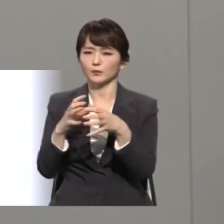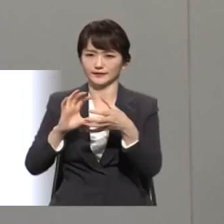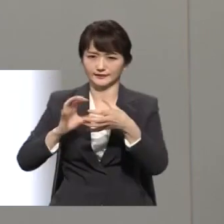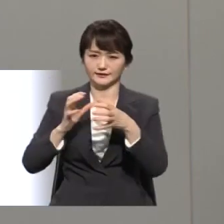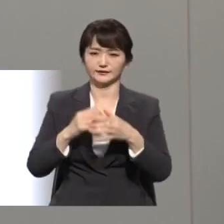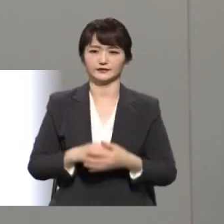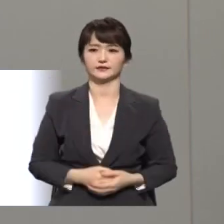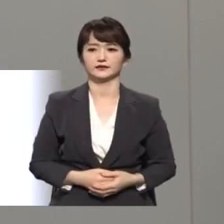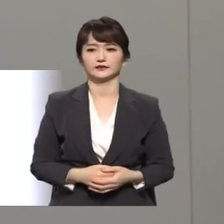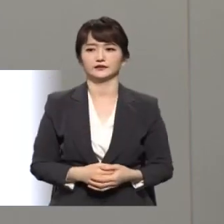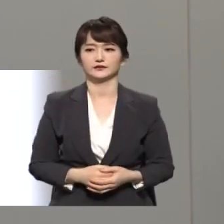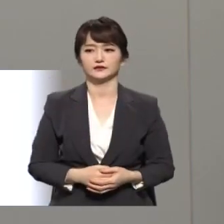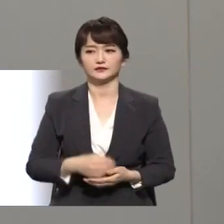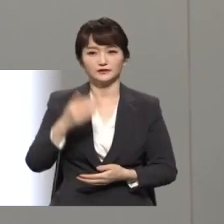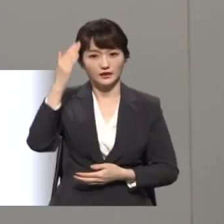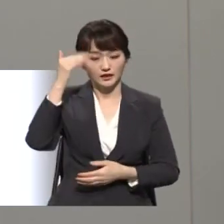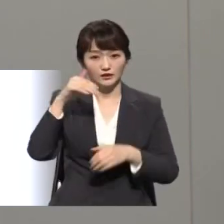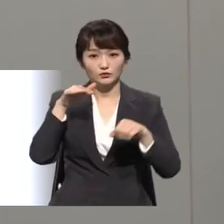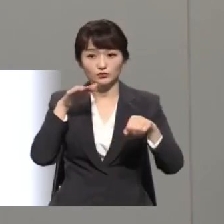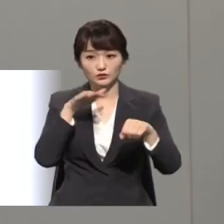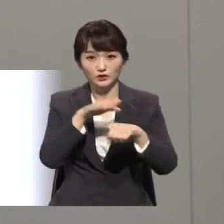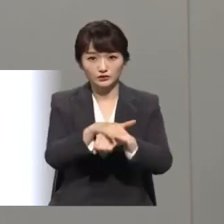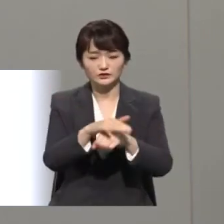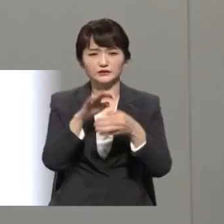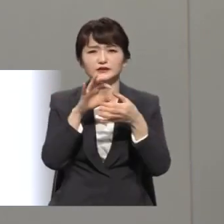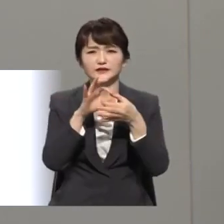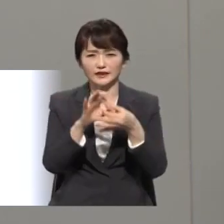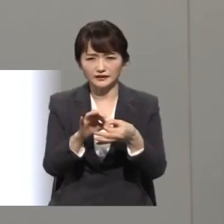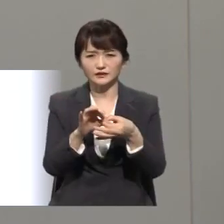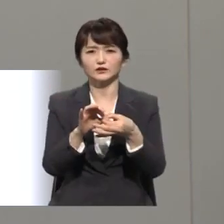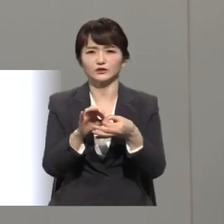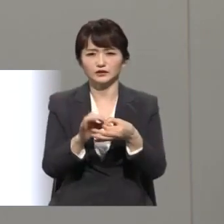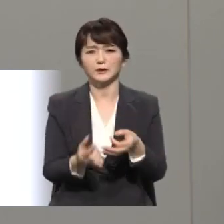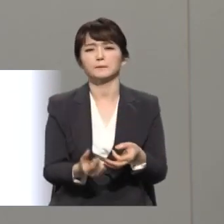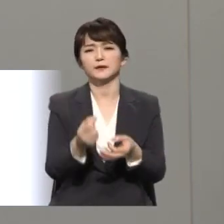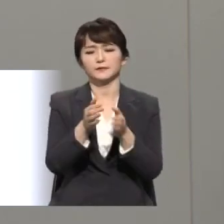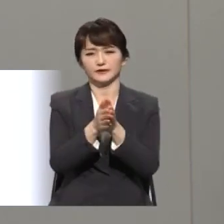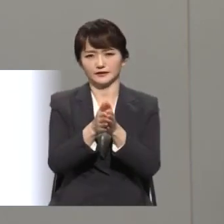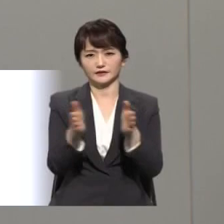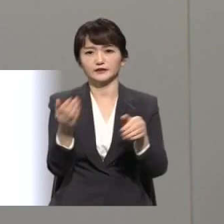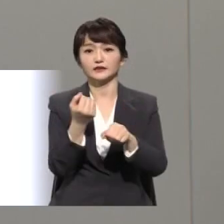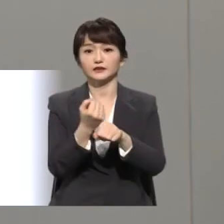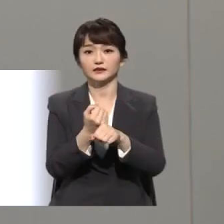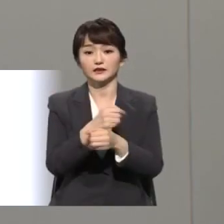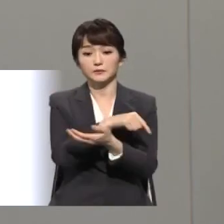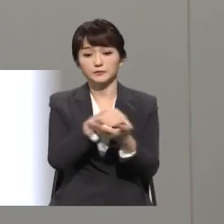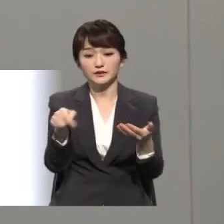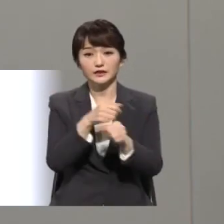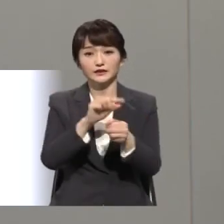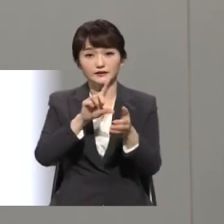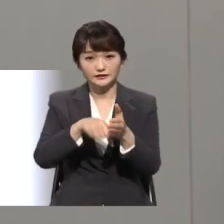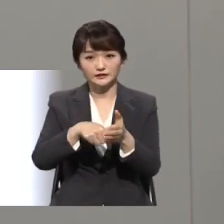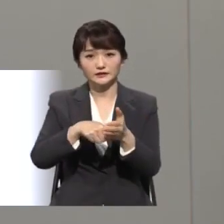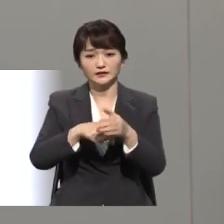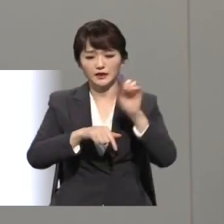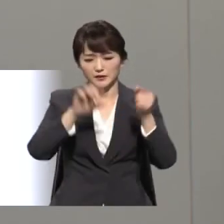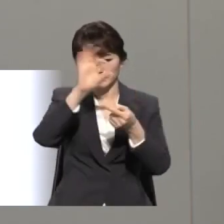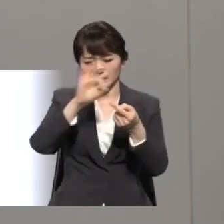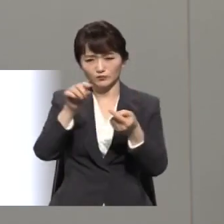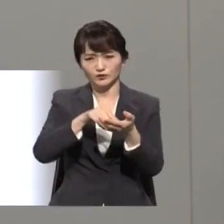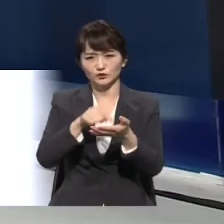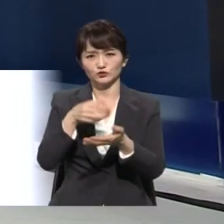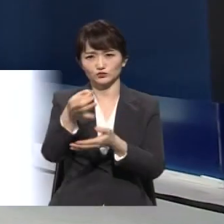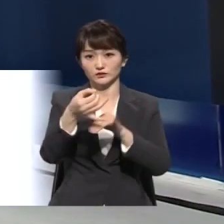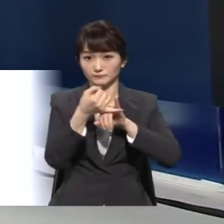사면 한국형 급여 보장 프로그램을 신속히 도입하게 씁니다 재난 소실 100% 늘보 사겠다는 약속을 드립니다